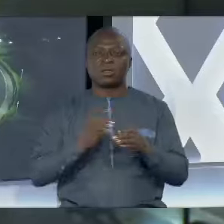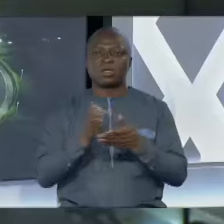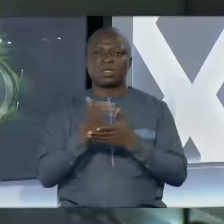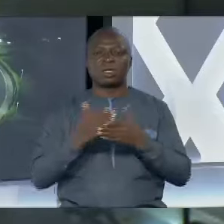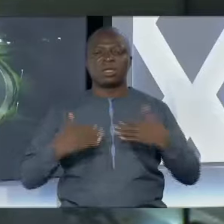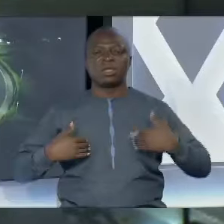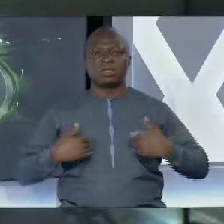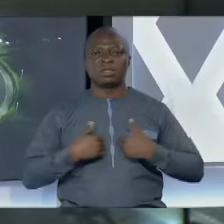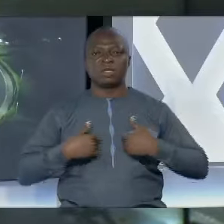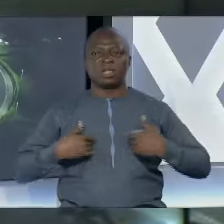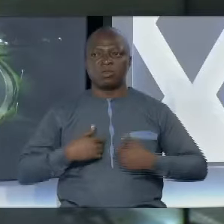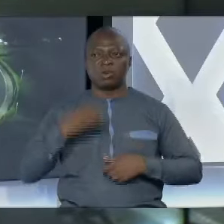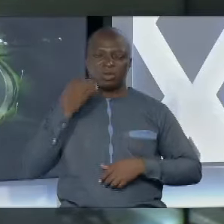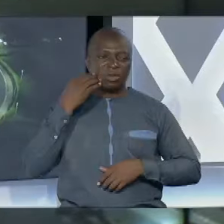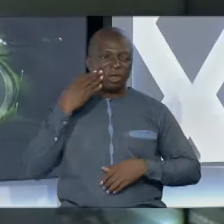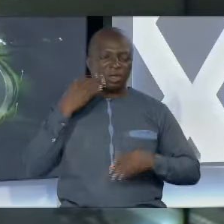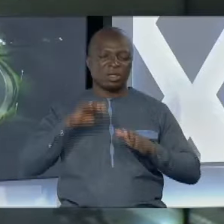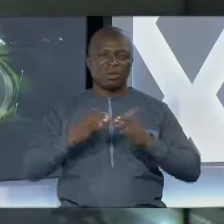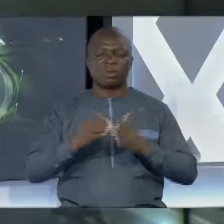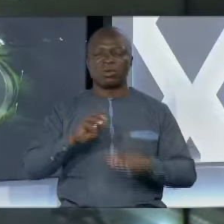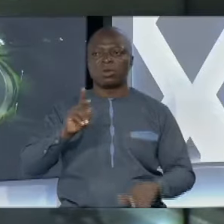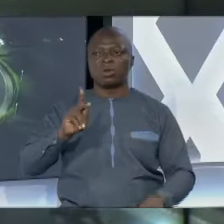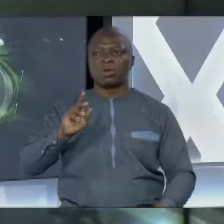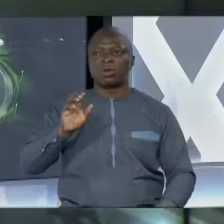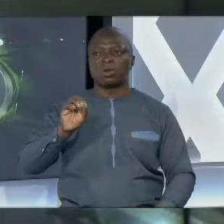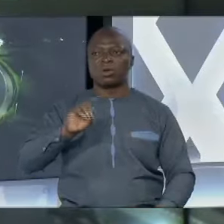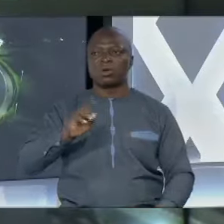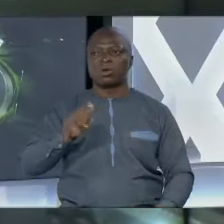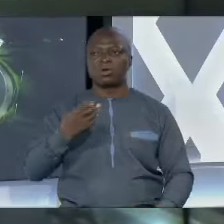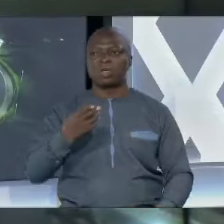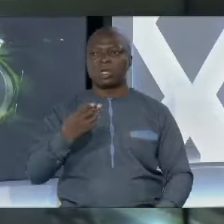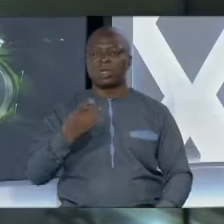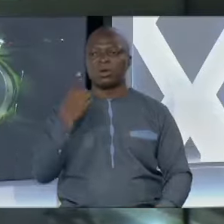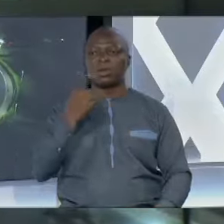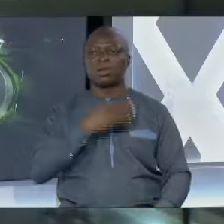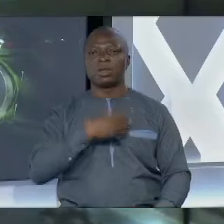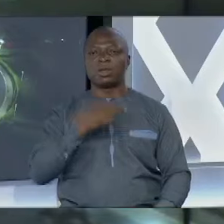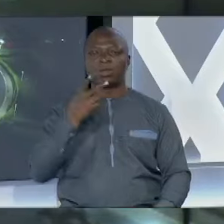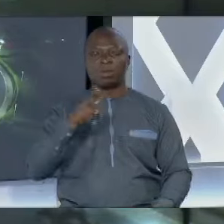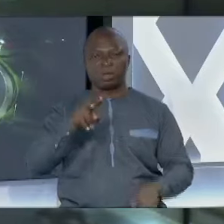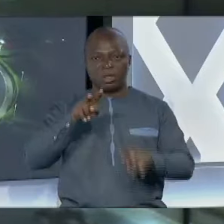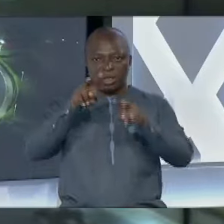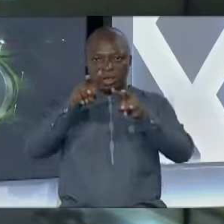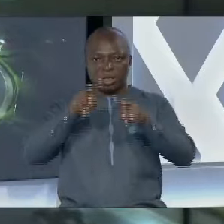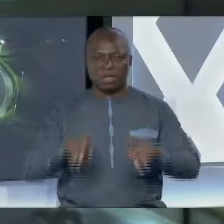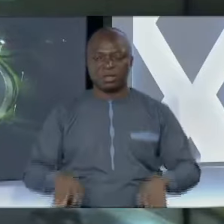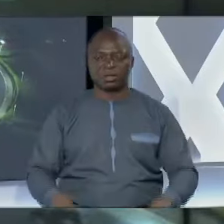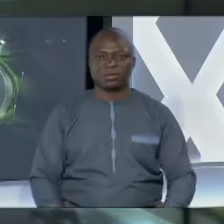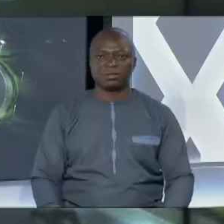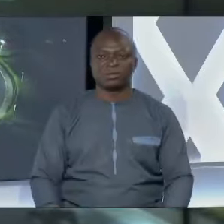domestiques. Et c'était dans la commune de Kosa 1 et 2. Voyons cela avec Nestor Mozo.